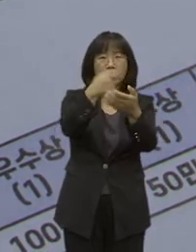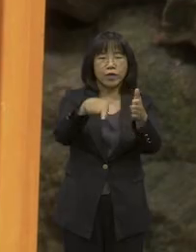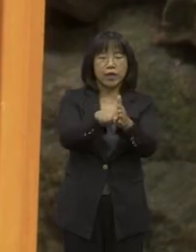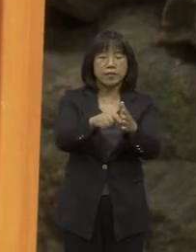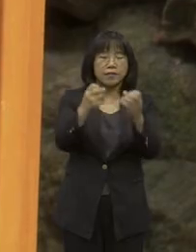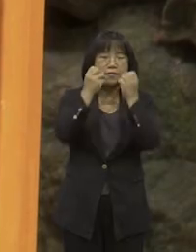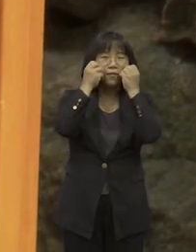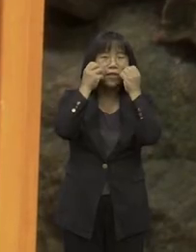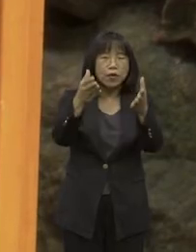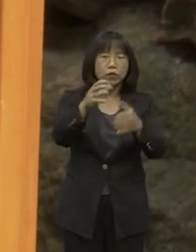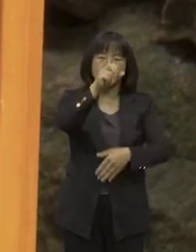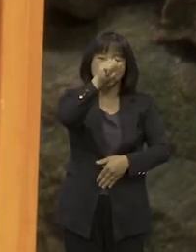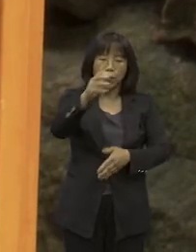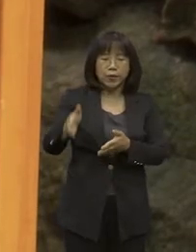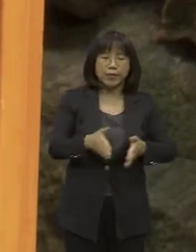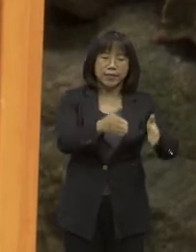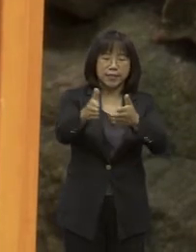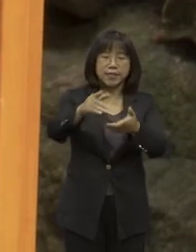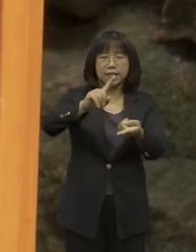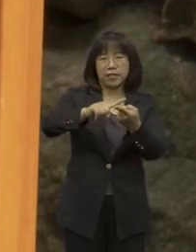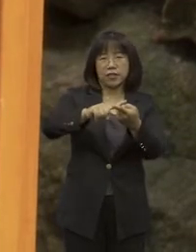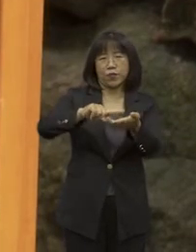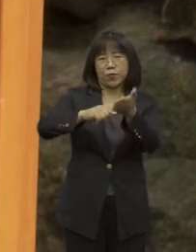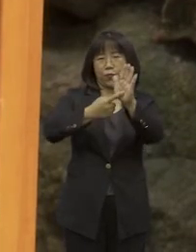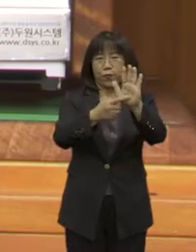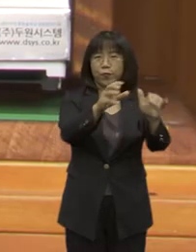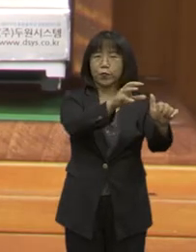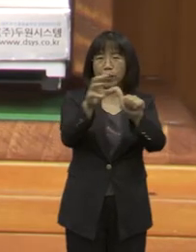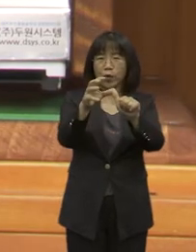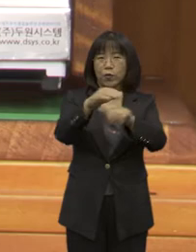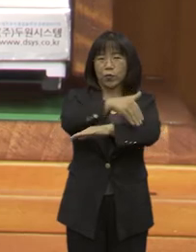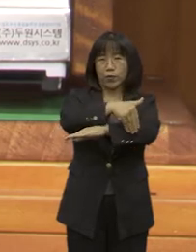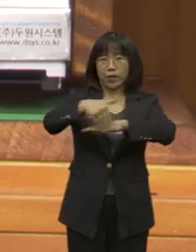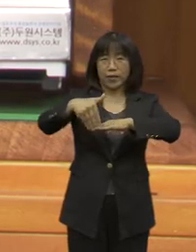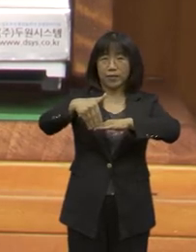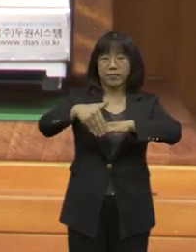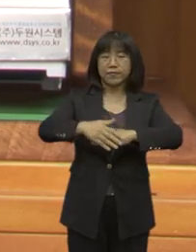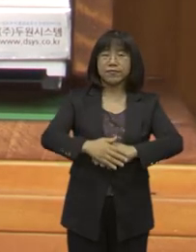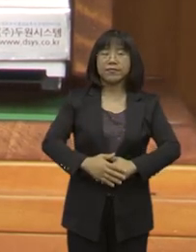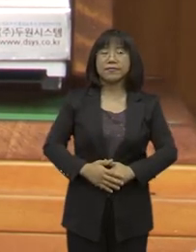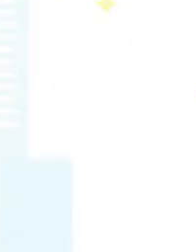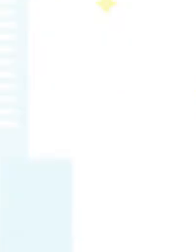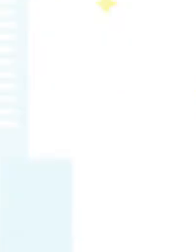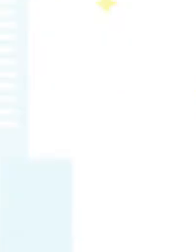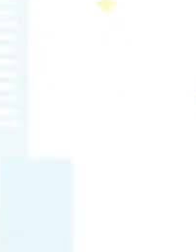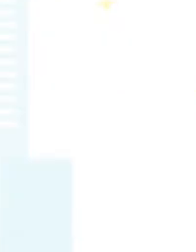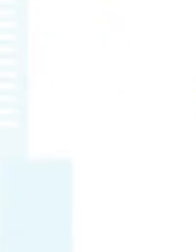문화 투어와 스탬프 투어에 새로운 코스와 명소로 활용될 계획입니다.